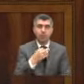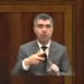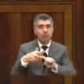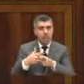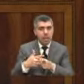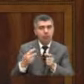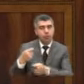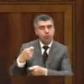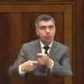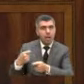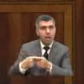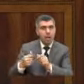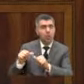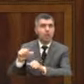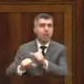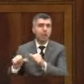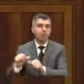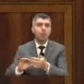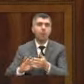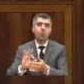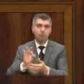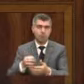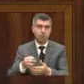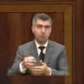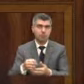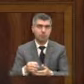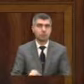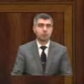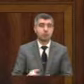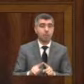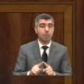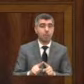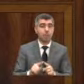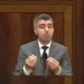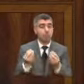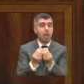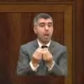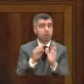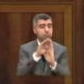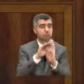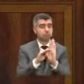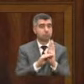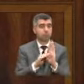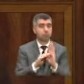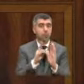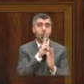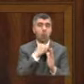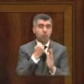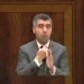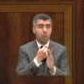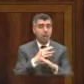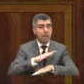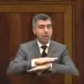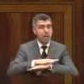والتجاره والاقتصاد الاخضر والرقمي، ولكن كعضو من الحكومه كنحاول احتراما